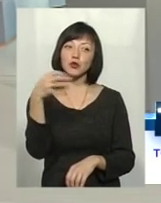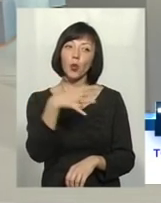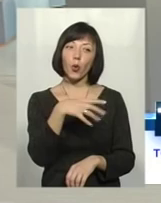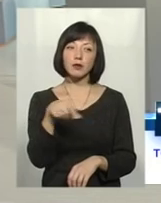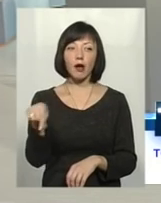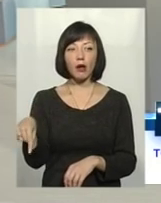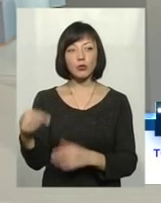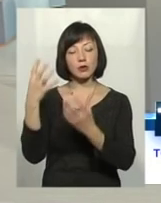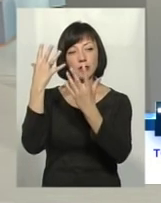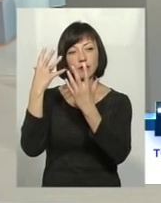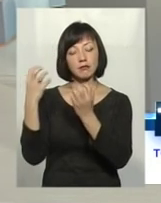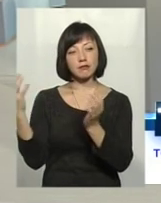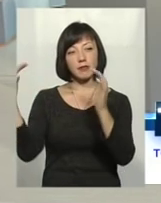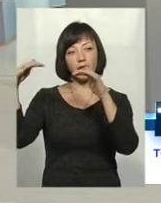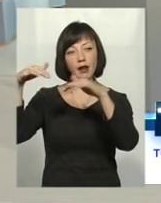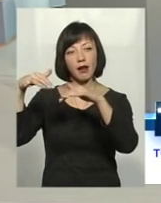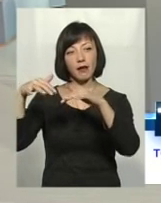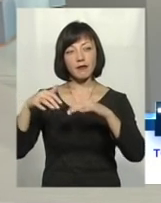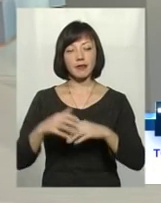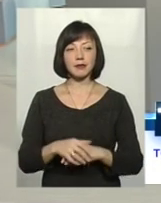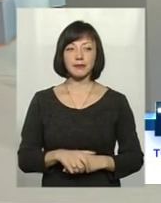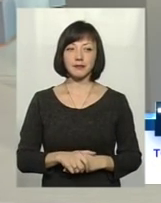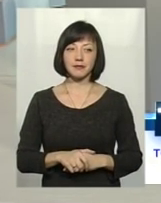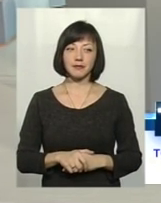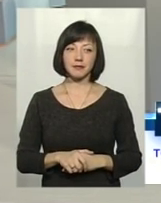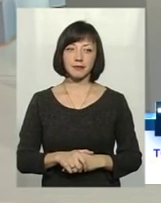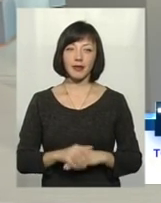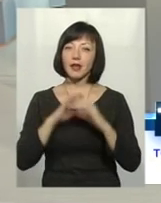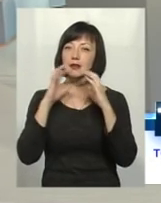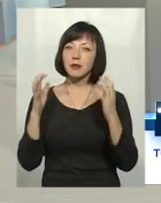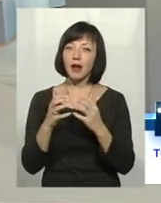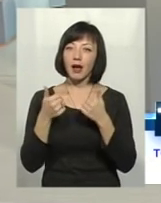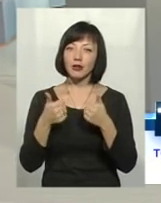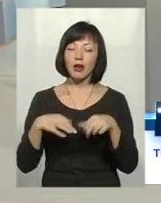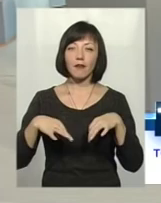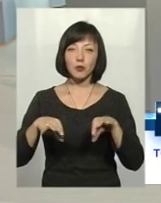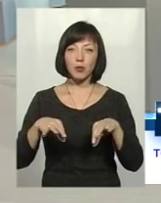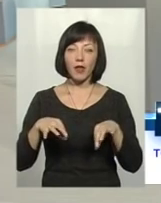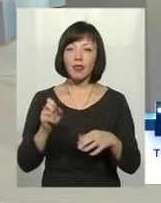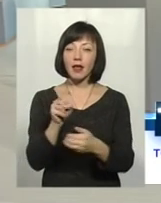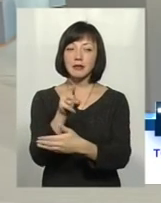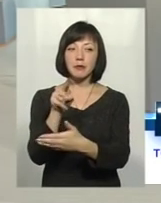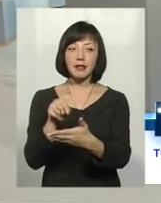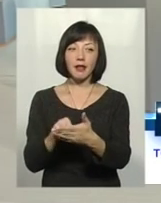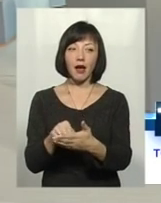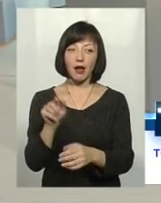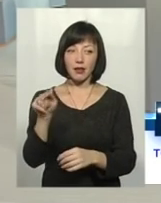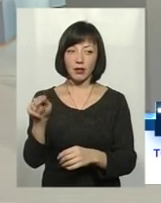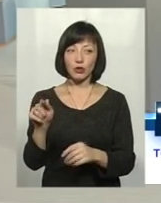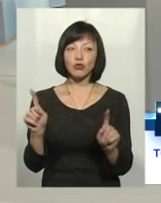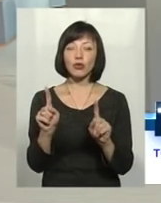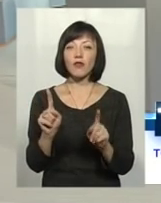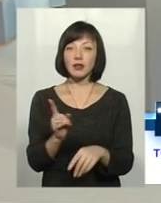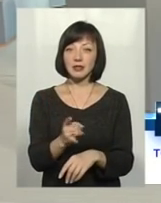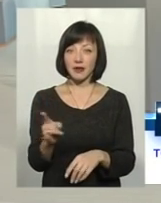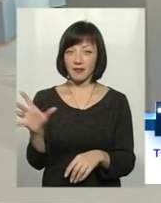тут дерева, збираються хорошо автомобілі. На запитання до них, що ж ви